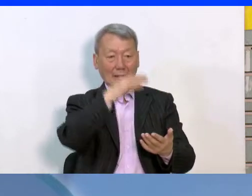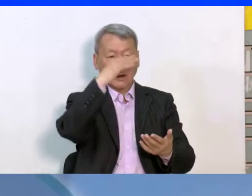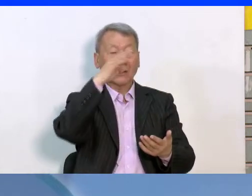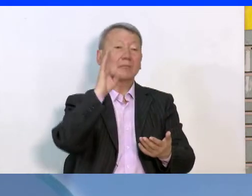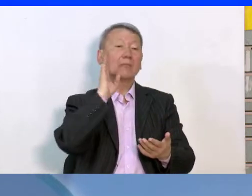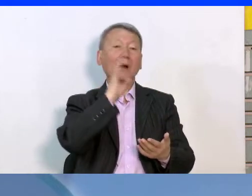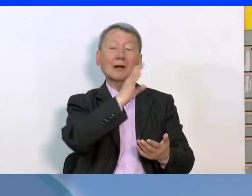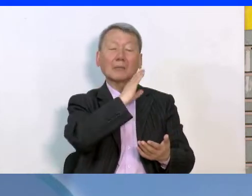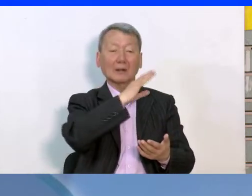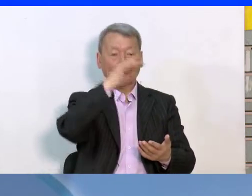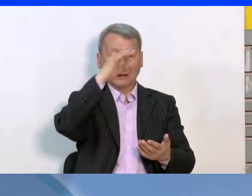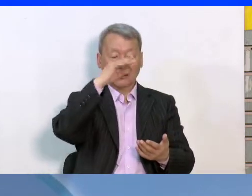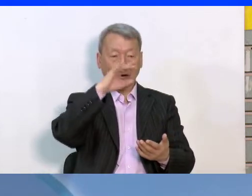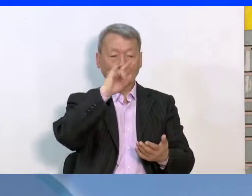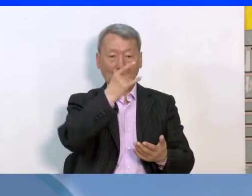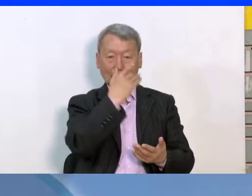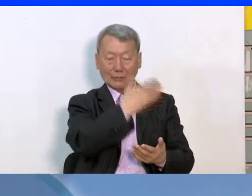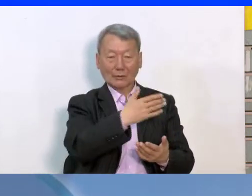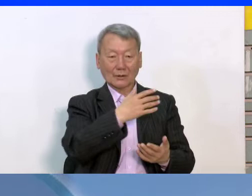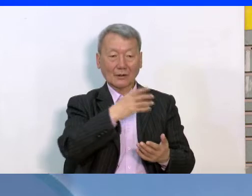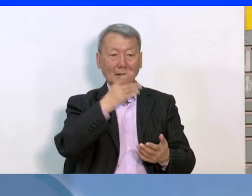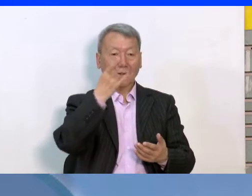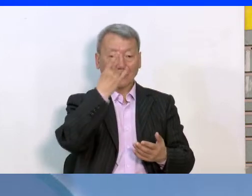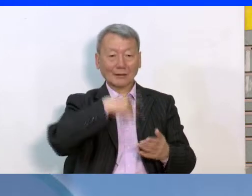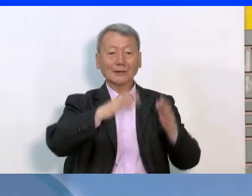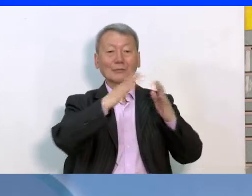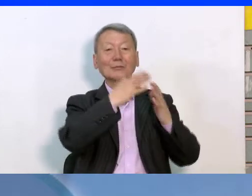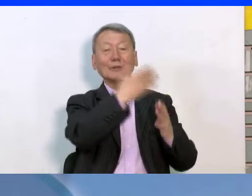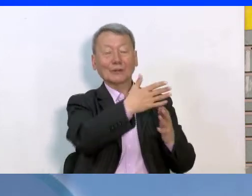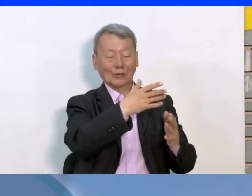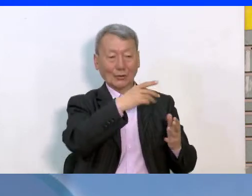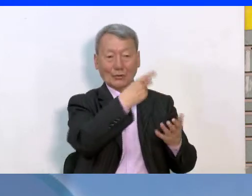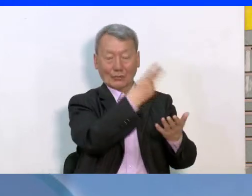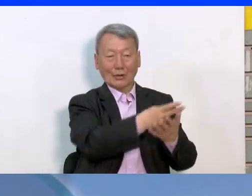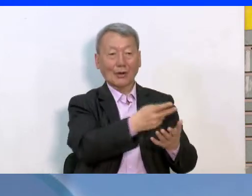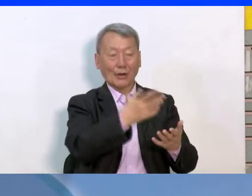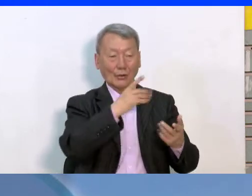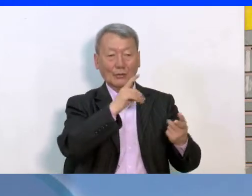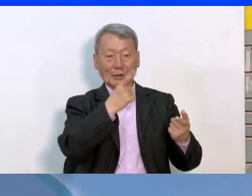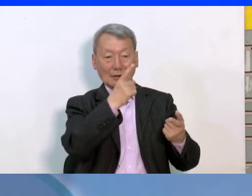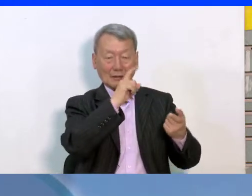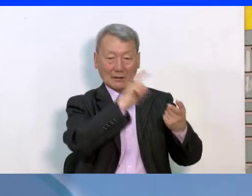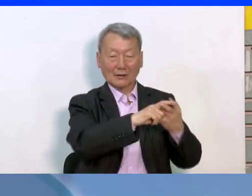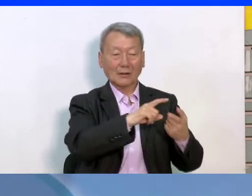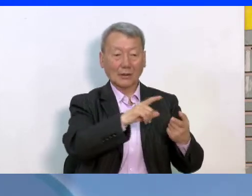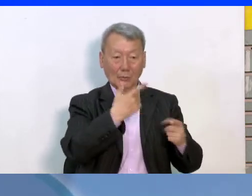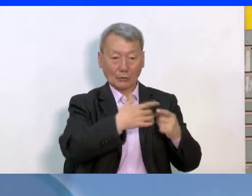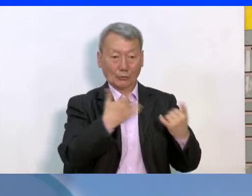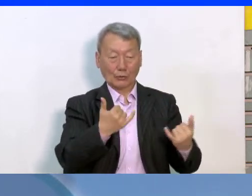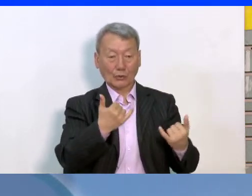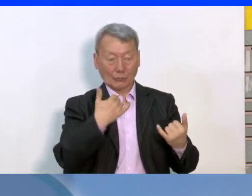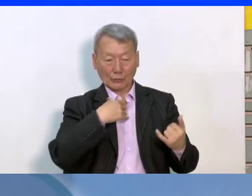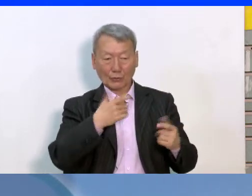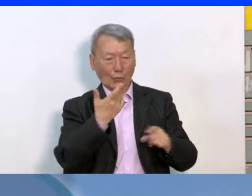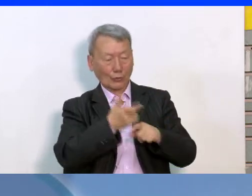энелерге дагы, балага дагы, ошол медицина кызматкерлерине да тарап кетти. Бирок бул абал